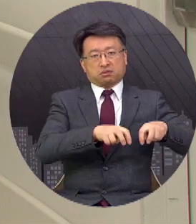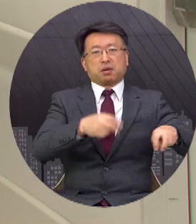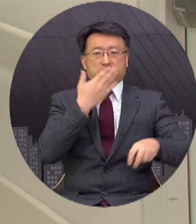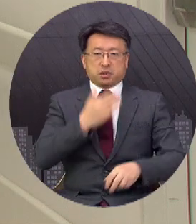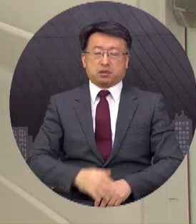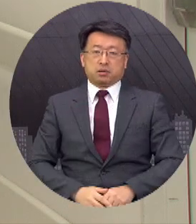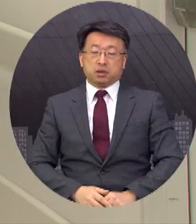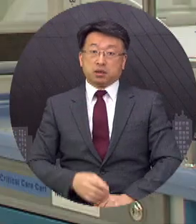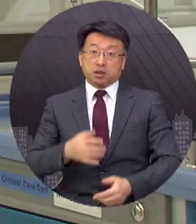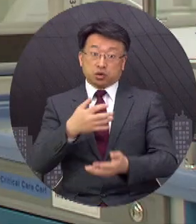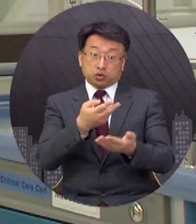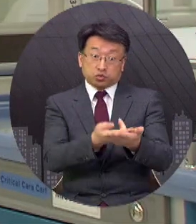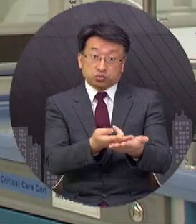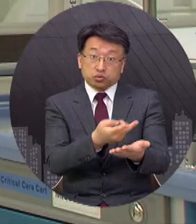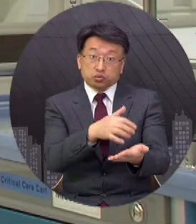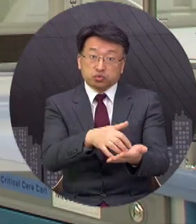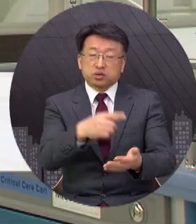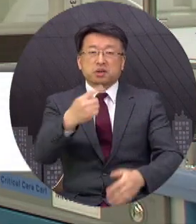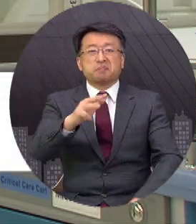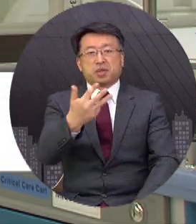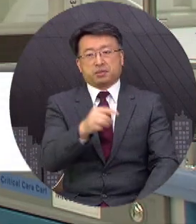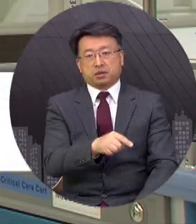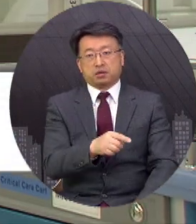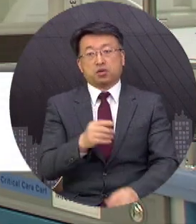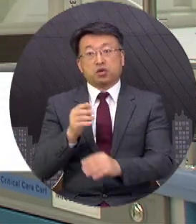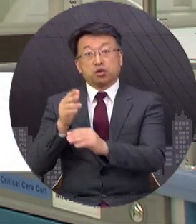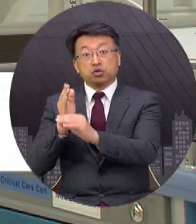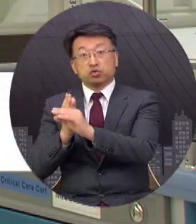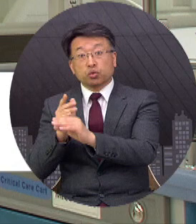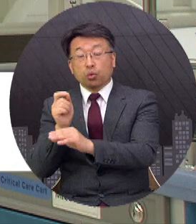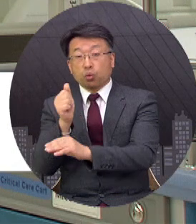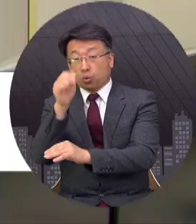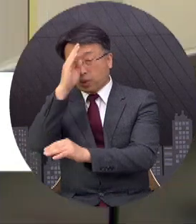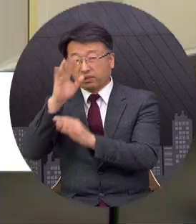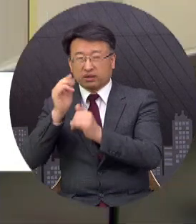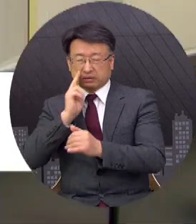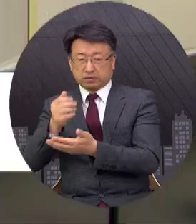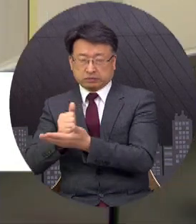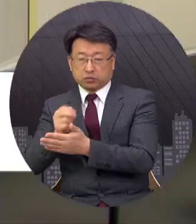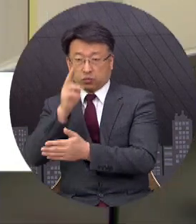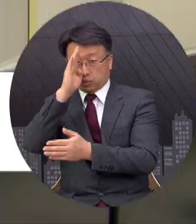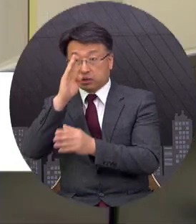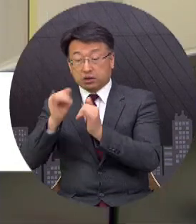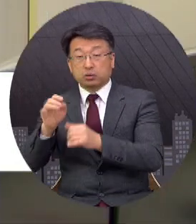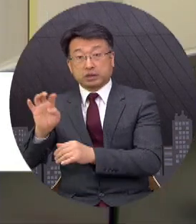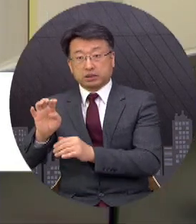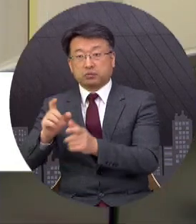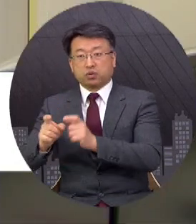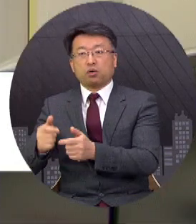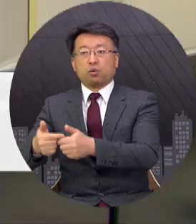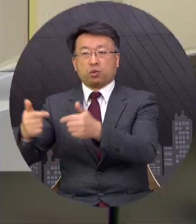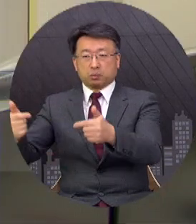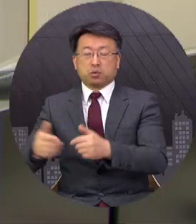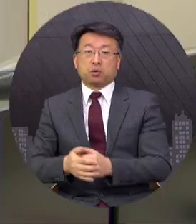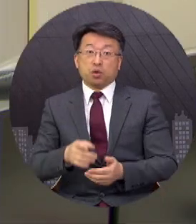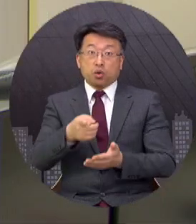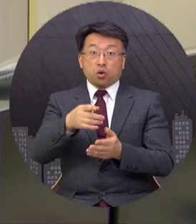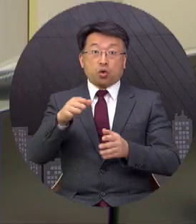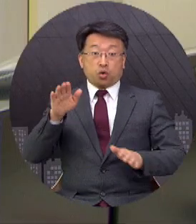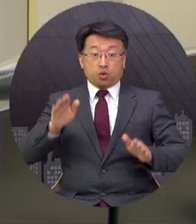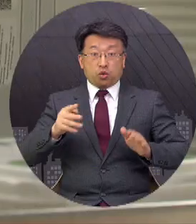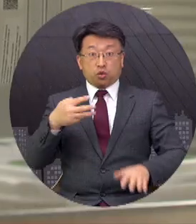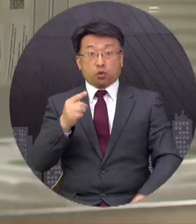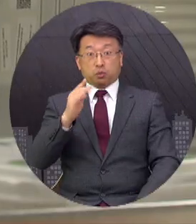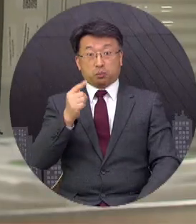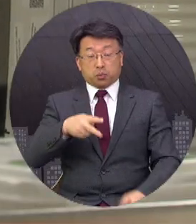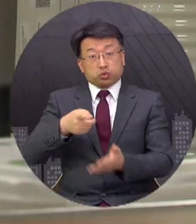모두 1,008병상. 중환자실 규모도 기존보다 3배 늘리고 로봇 수술실 등을 개설해 서울 등 다른